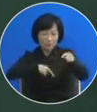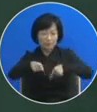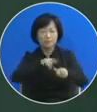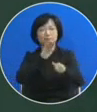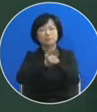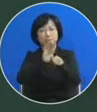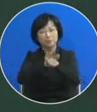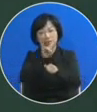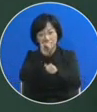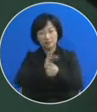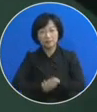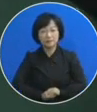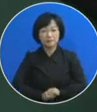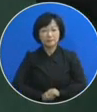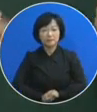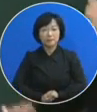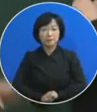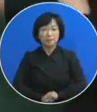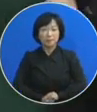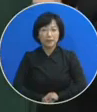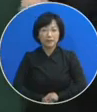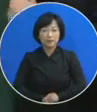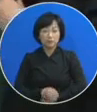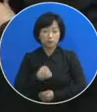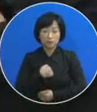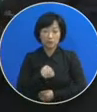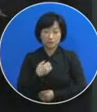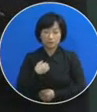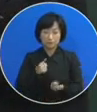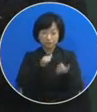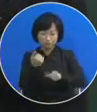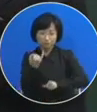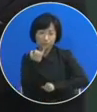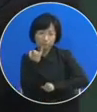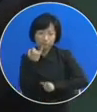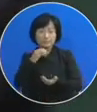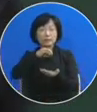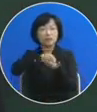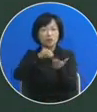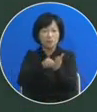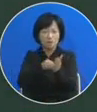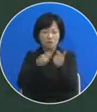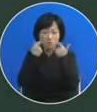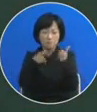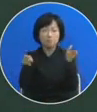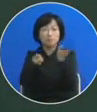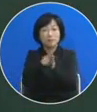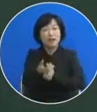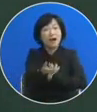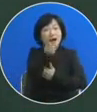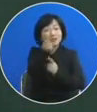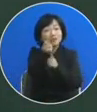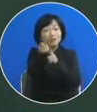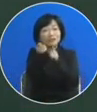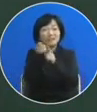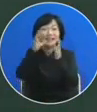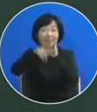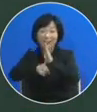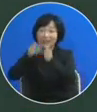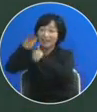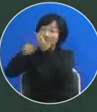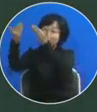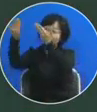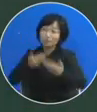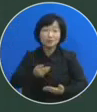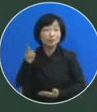absolutely work. 우리가 생명 걸만한 믿음 가지고 있으면 하나님께서는 뭘 주시려고 하느냐 하는 거죠. And if we have the faith to stake our lives,